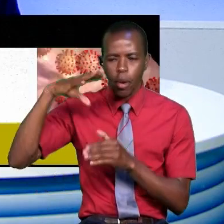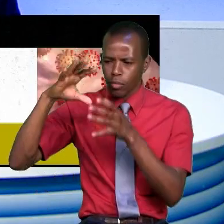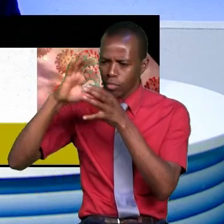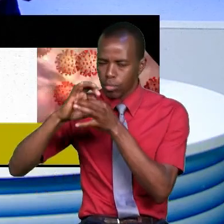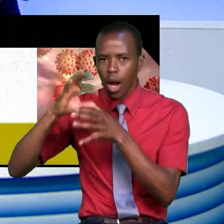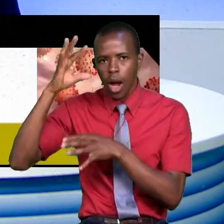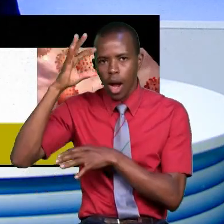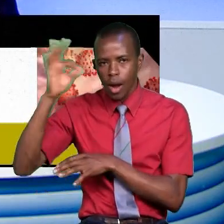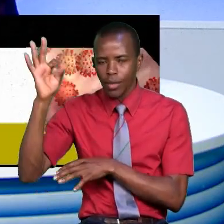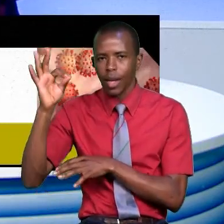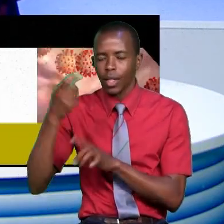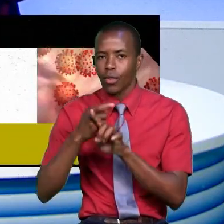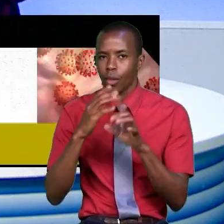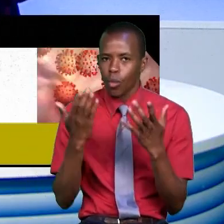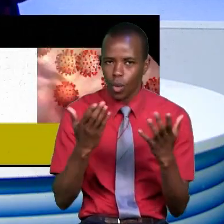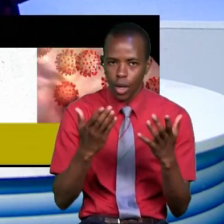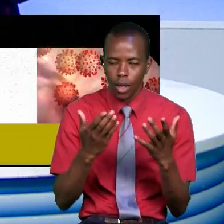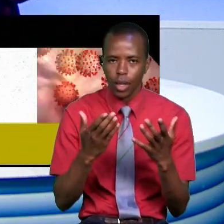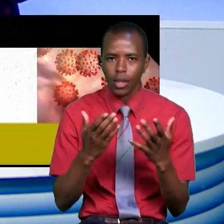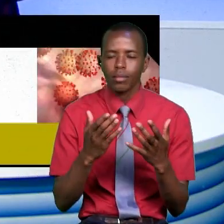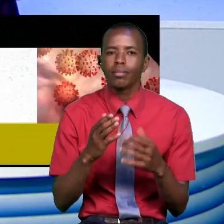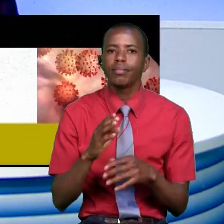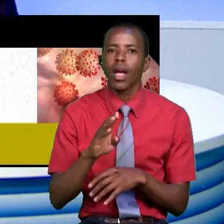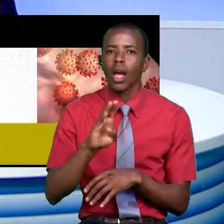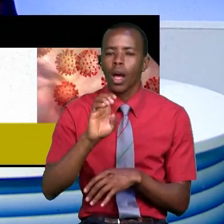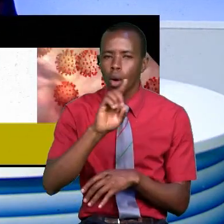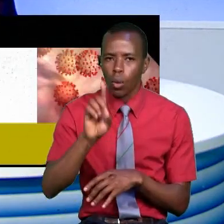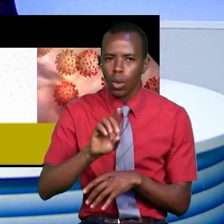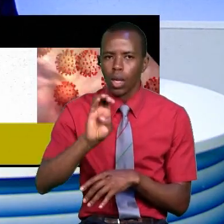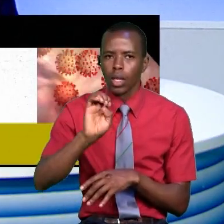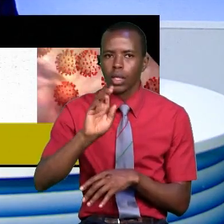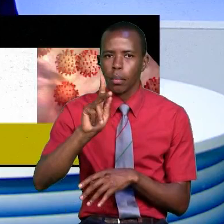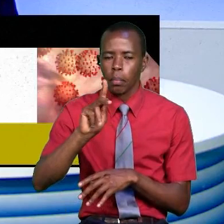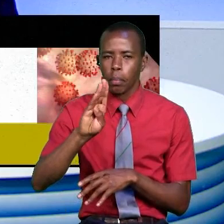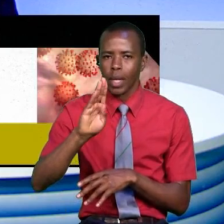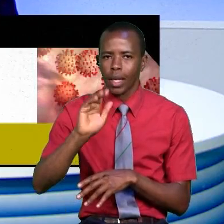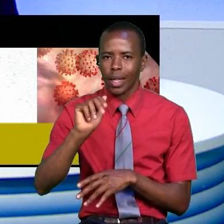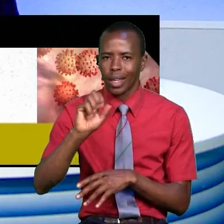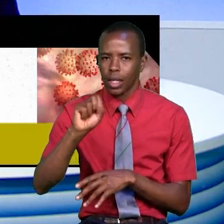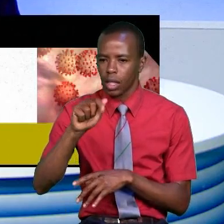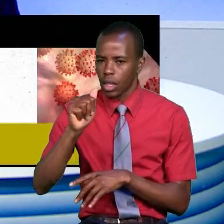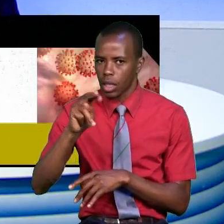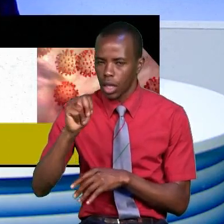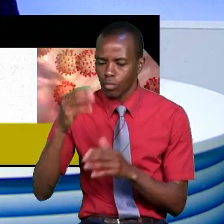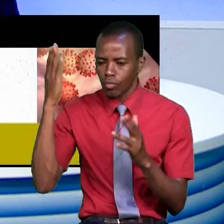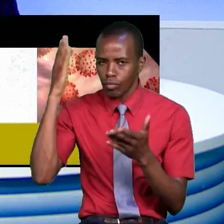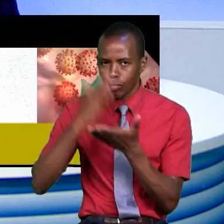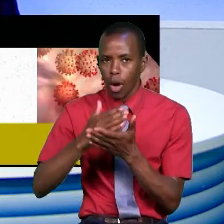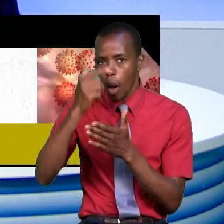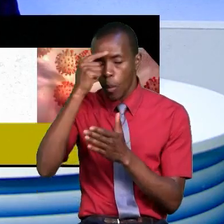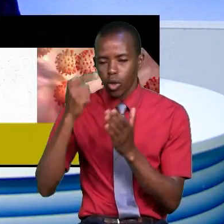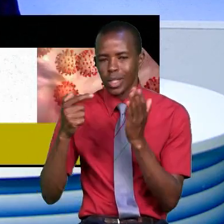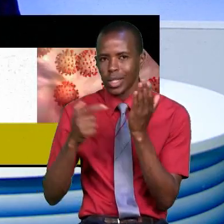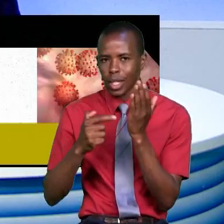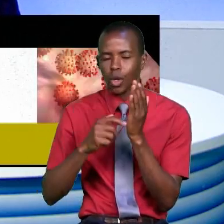Afghanistan hutoka nchi jirani za Uzbekistan ulisimamishwa kutokana na matatizo ya kifundi. Hii ni kwa mujibu wa